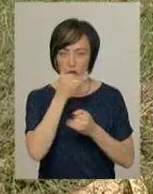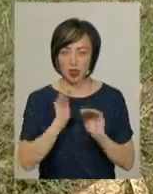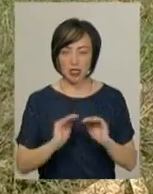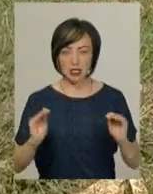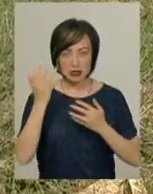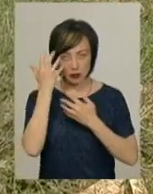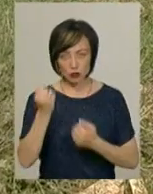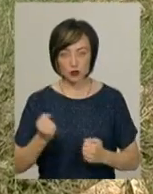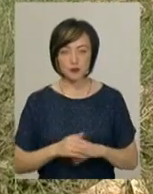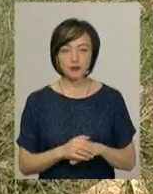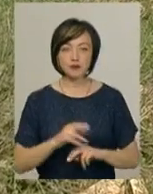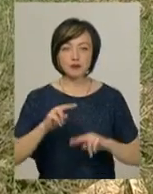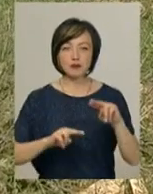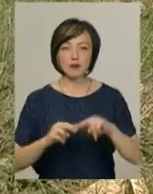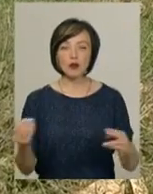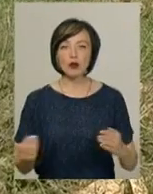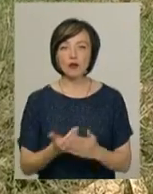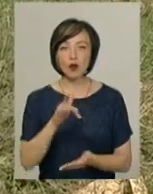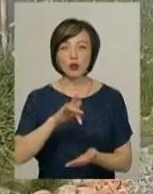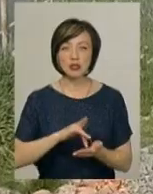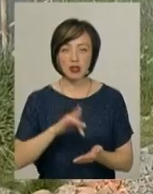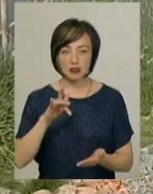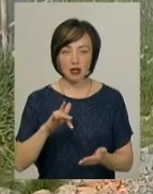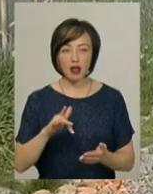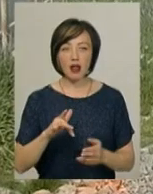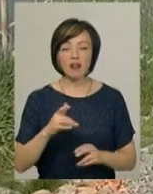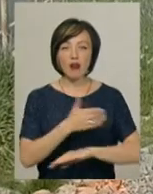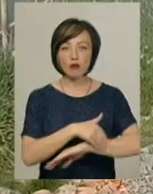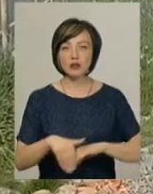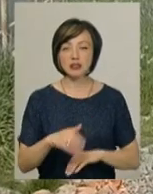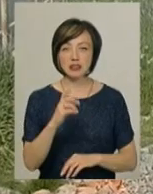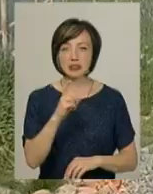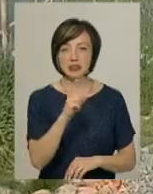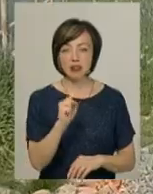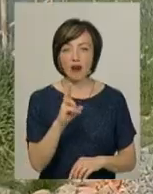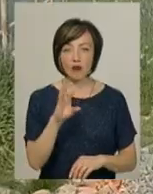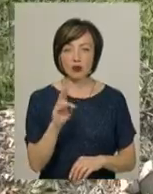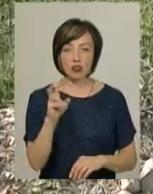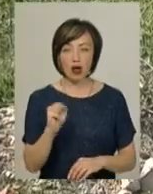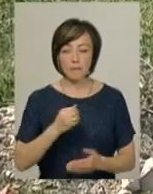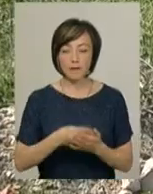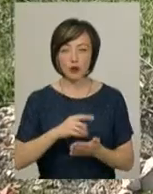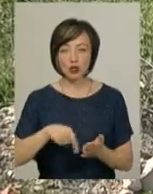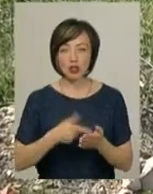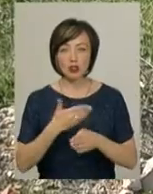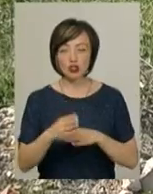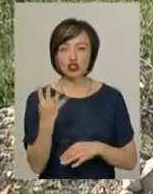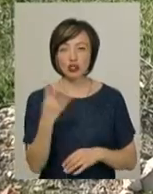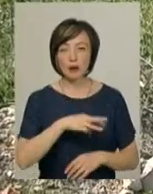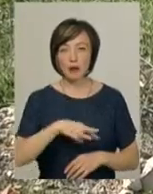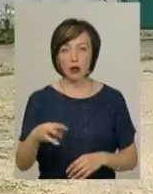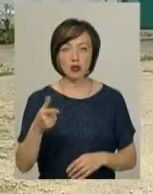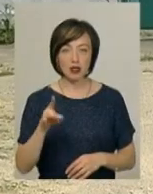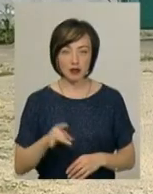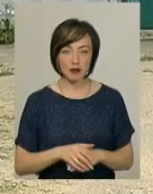На будівництво нового центру для собак без хатьків «Надія» на Заводській 165 цього року з міського бюджету виділили 4 мільйони